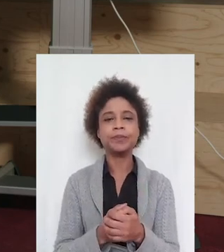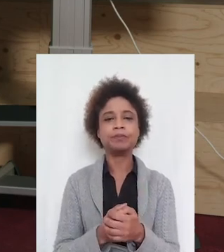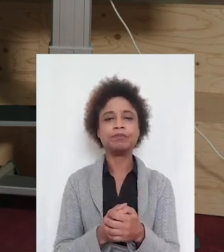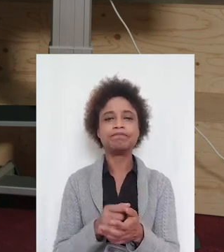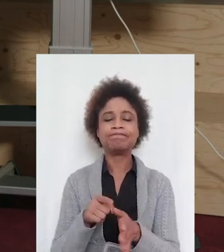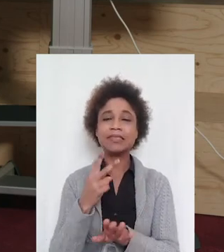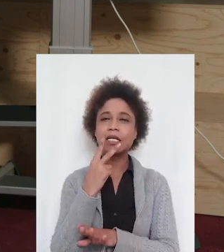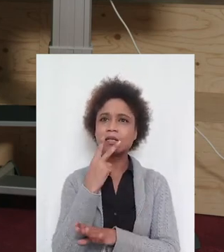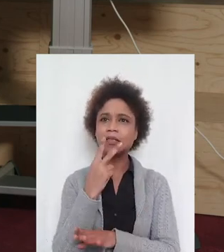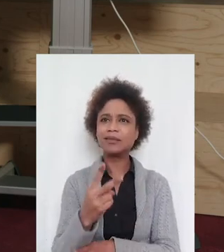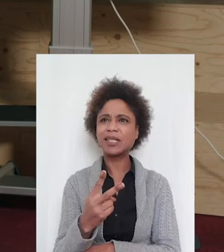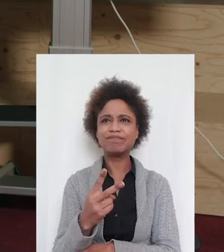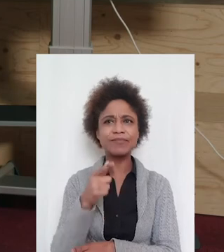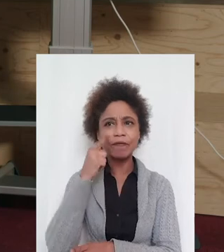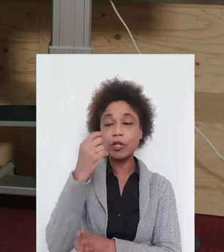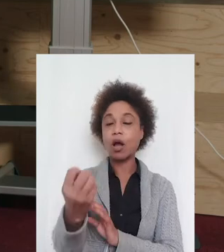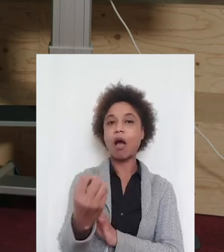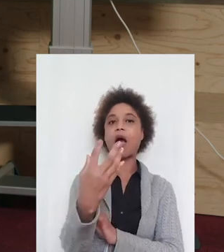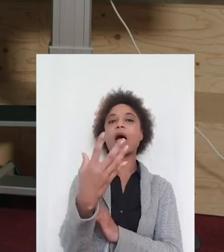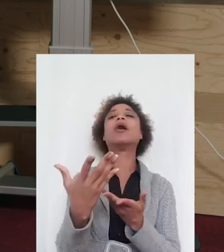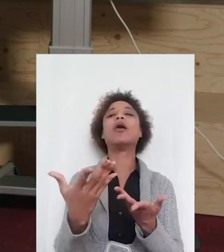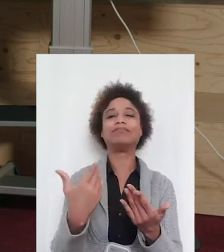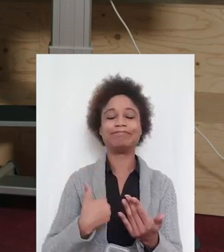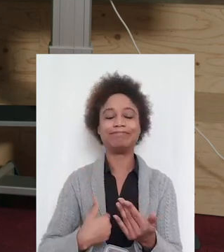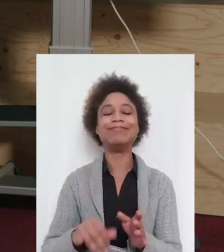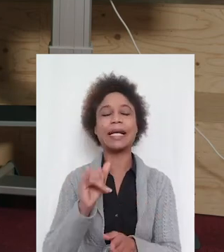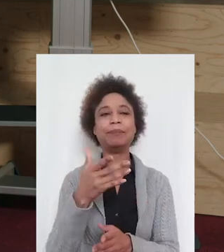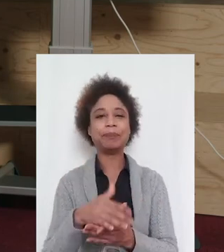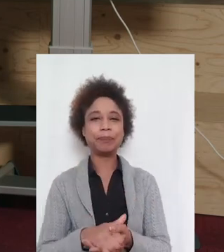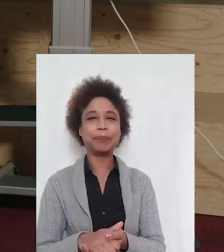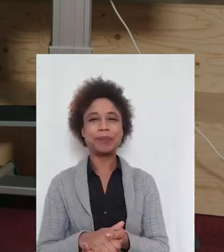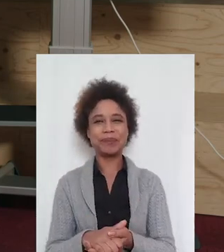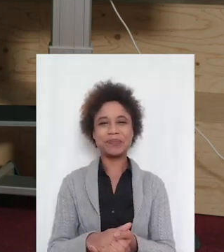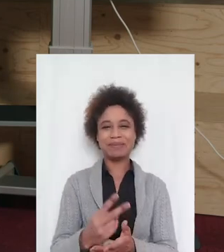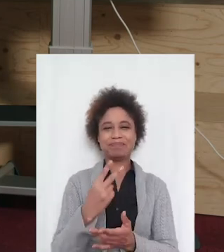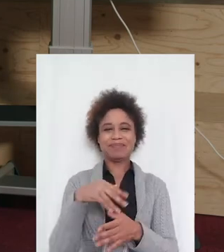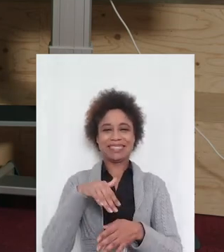ik zie dat mijn video niet aanstaat. Ja, daar ben ik.